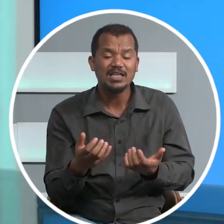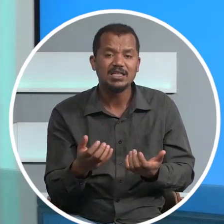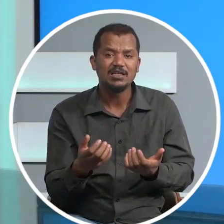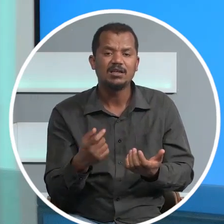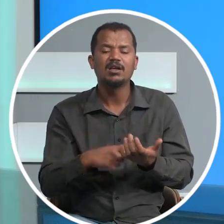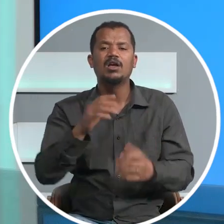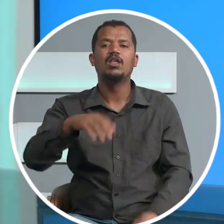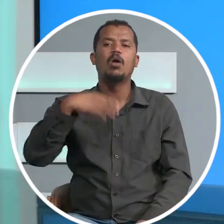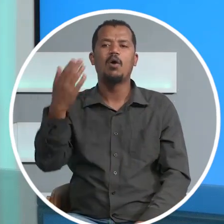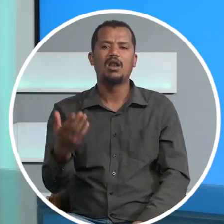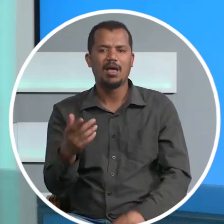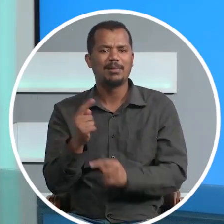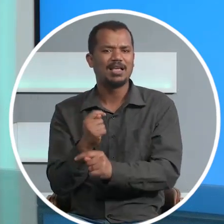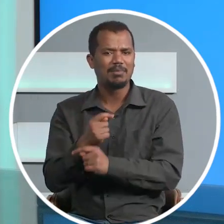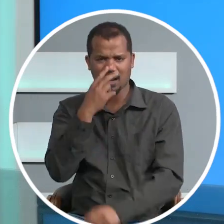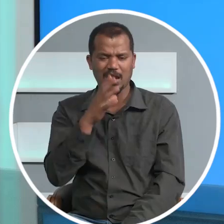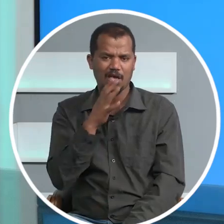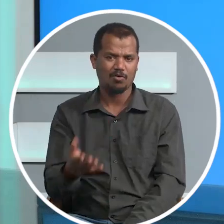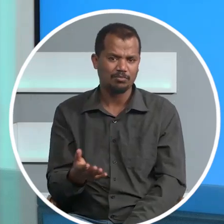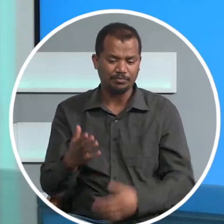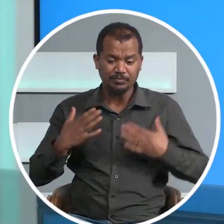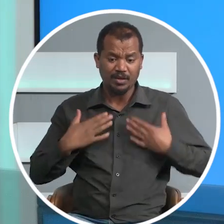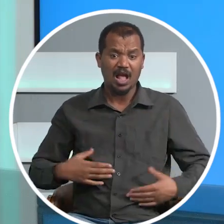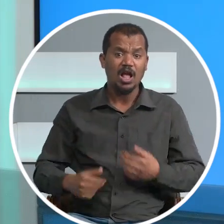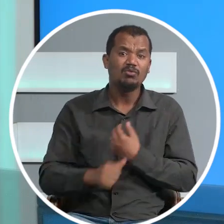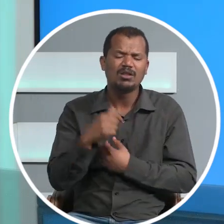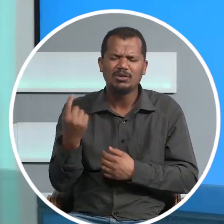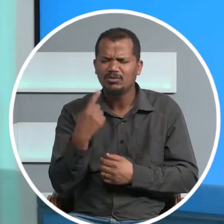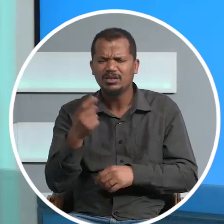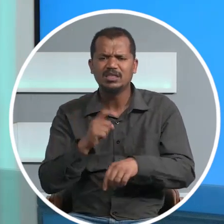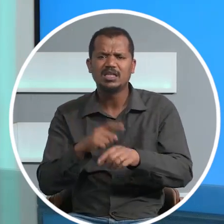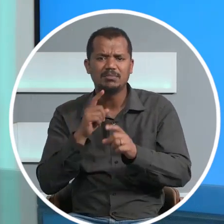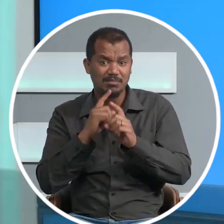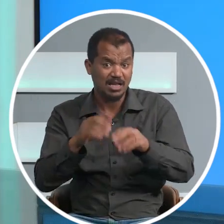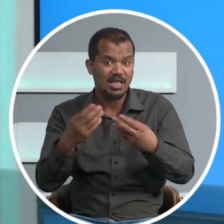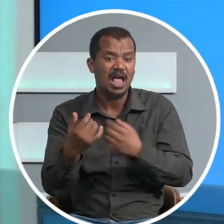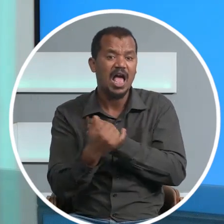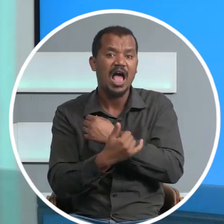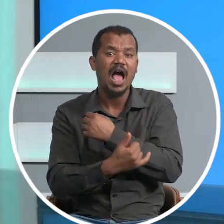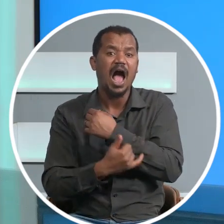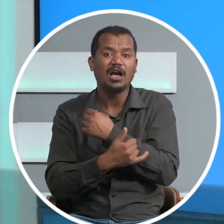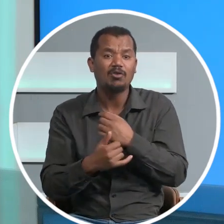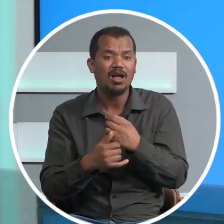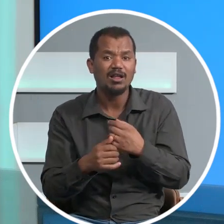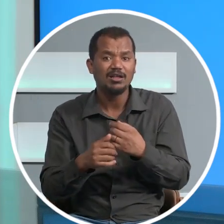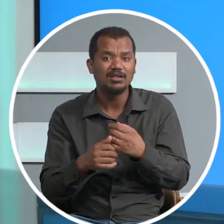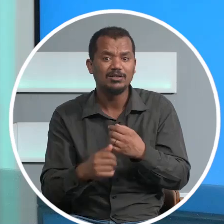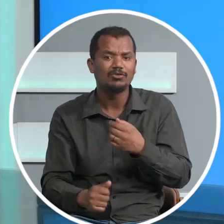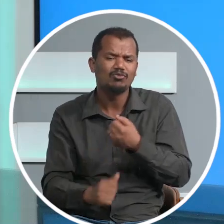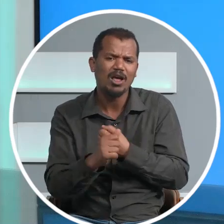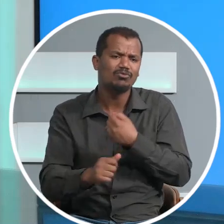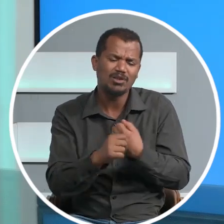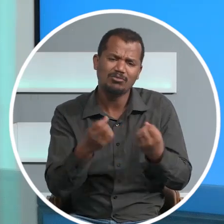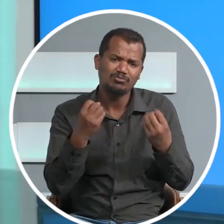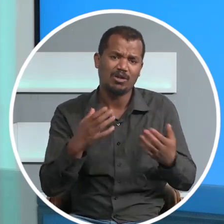negara, iyalah, kerja demu hala praktikalan neo. Akal kurang tanya orang urus zaman lahir seta. Agar itu orang negara ini sila Allah pun milo. Kurang tu